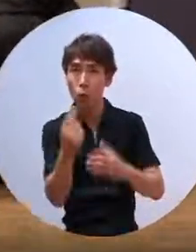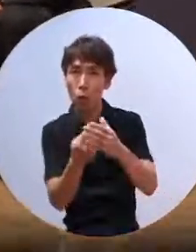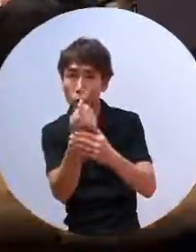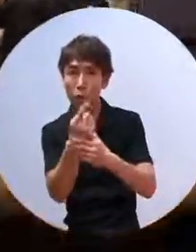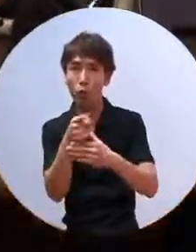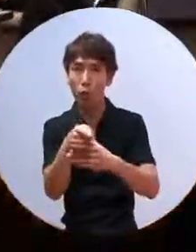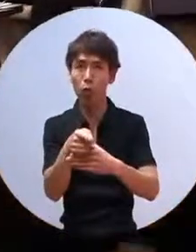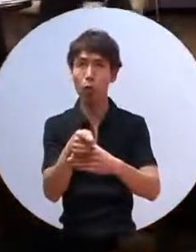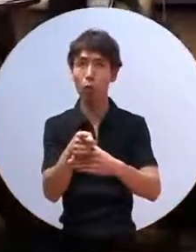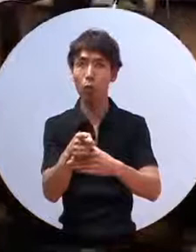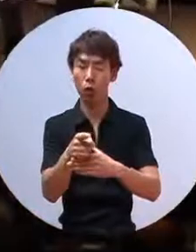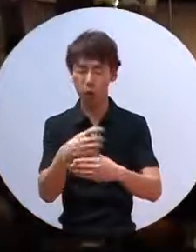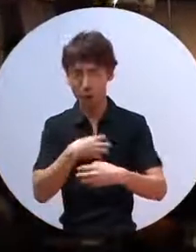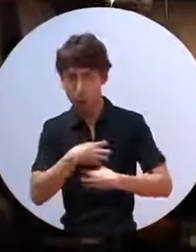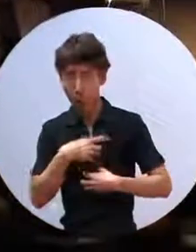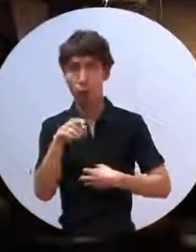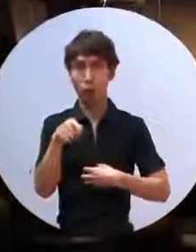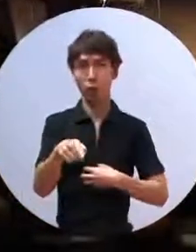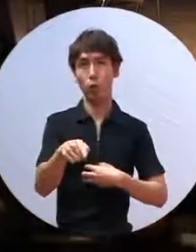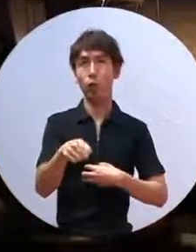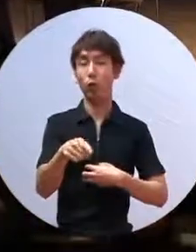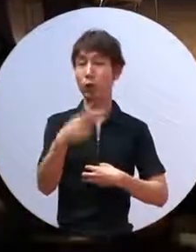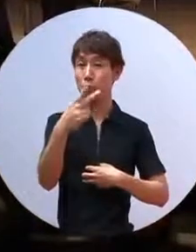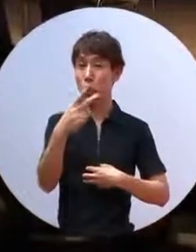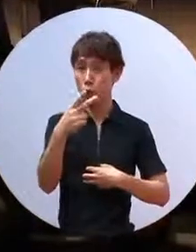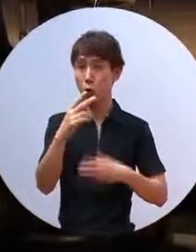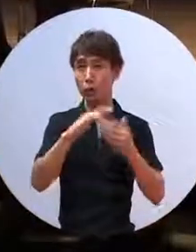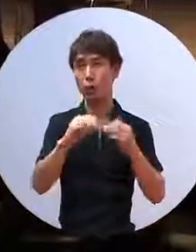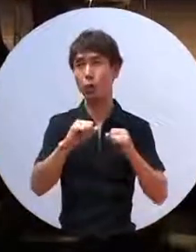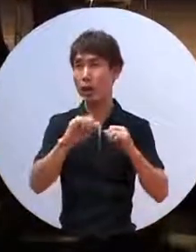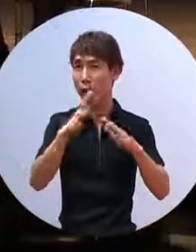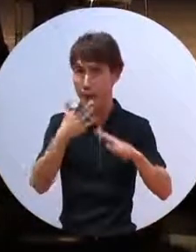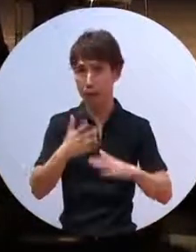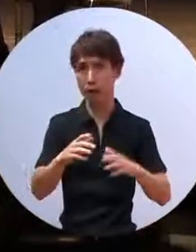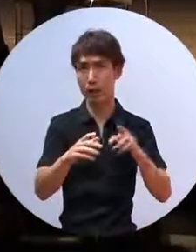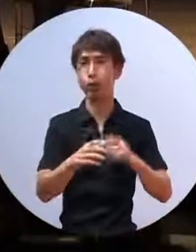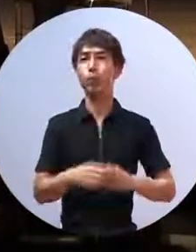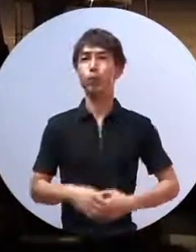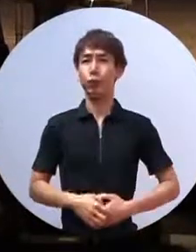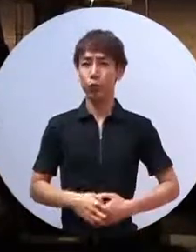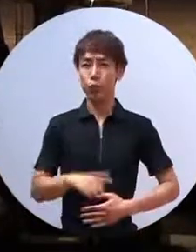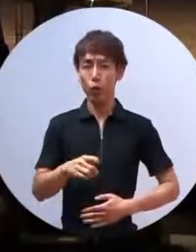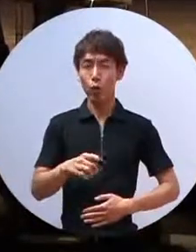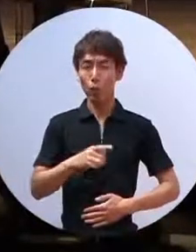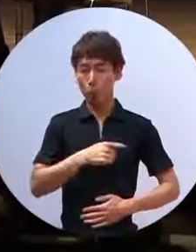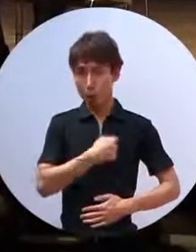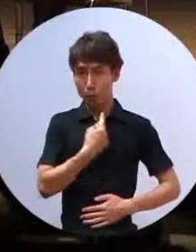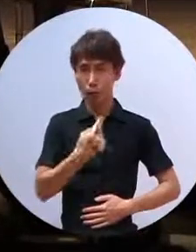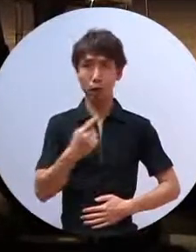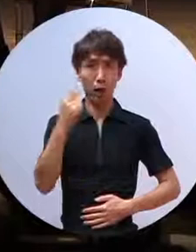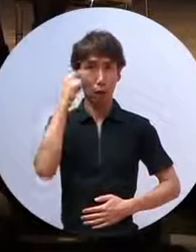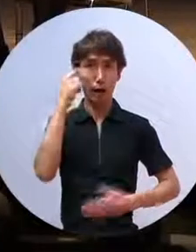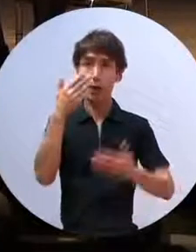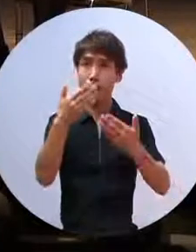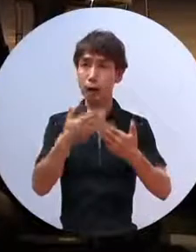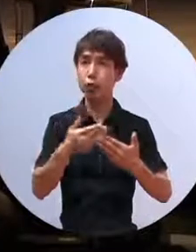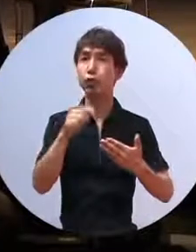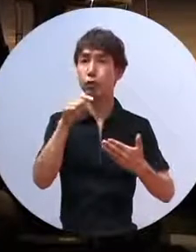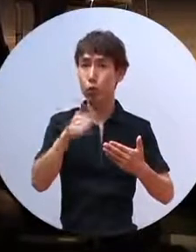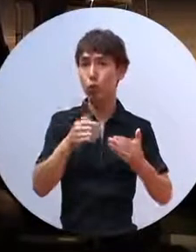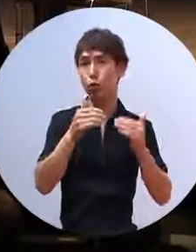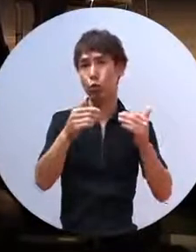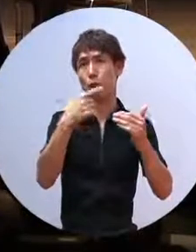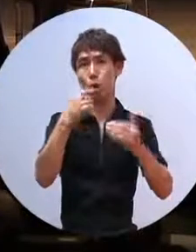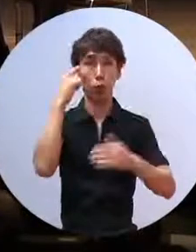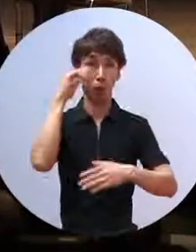起こさないためにですね、何をするかということを為政者の方々が直接自ら考えていただくということを進